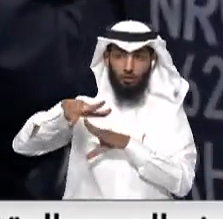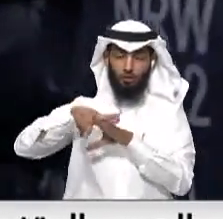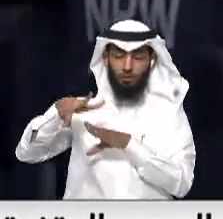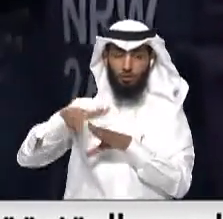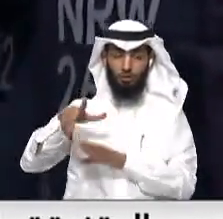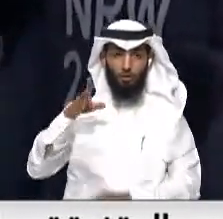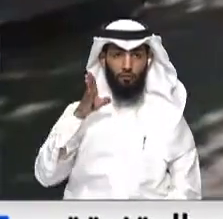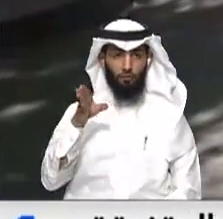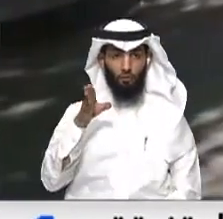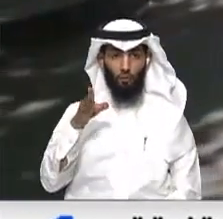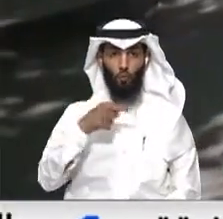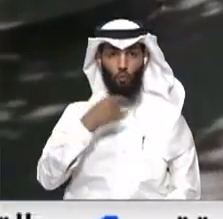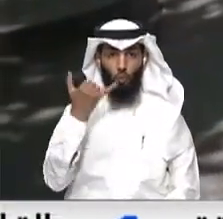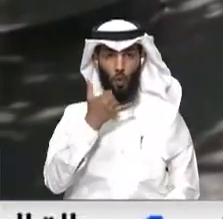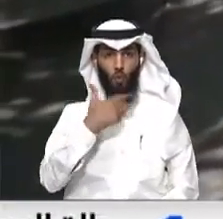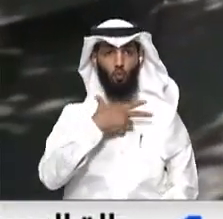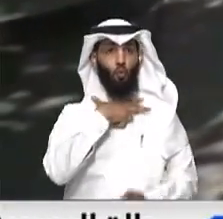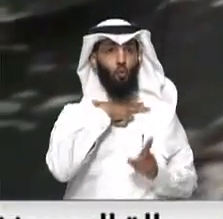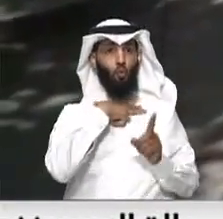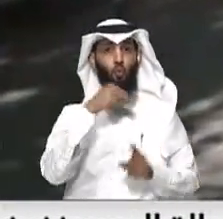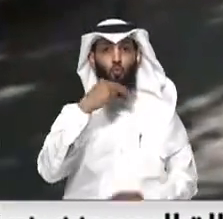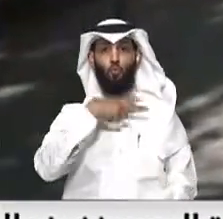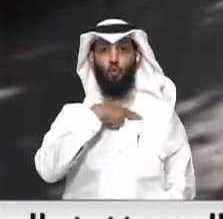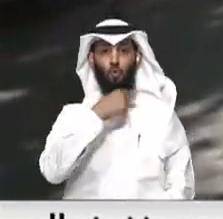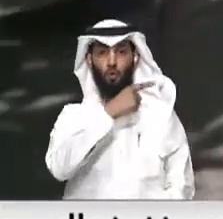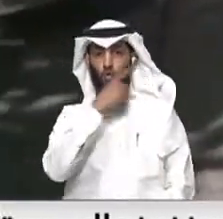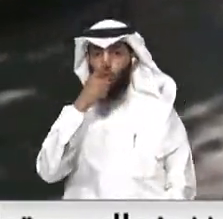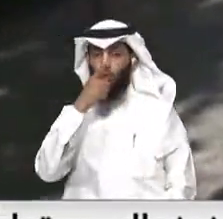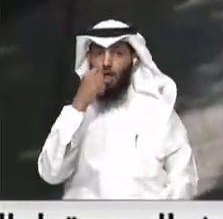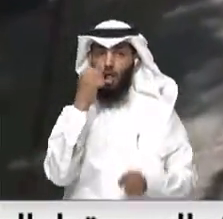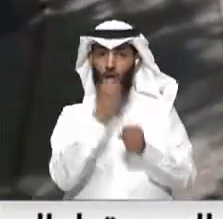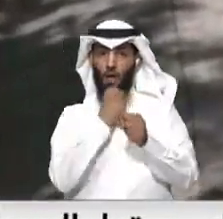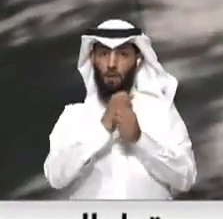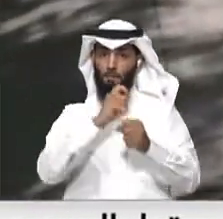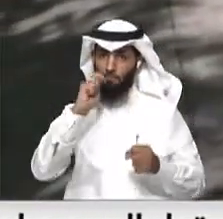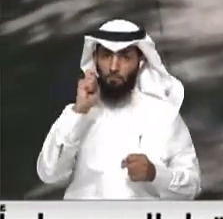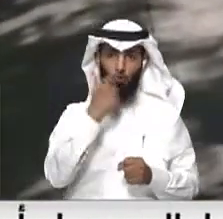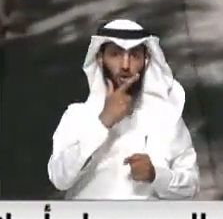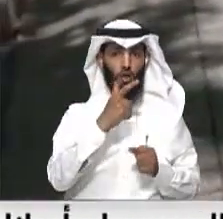وللضغط على الحكومات لوقف هذه المحرقة المتواصلة.